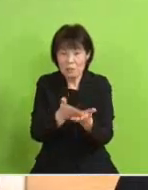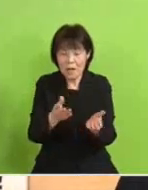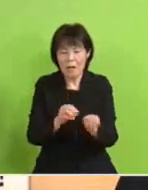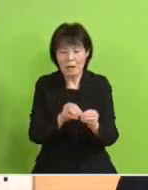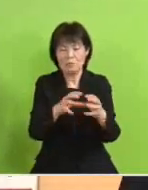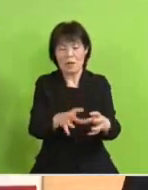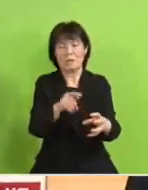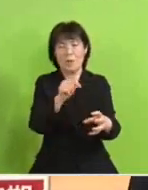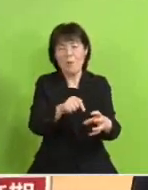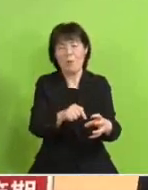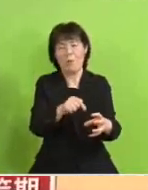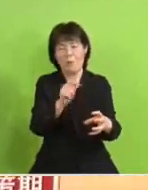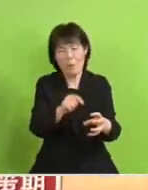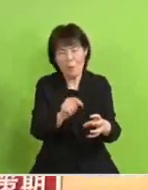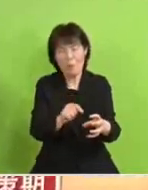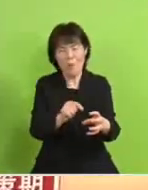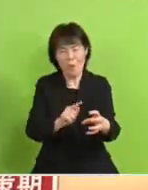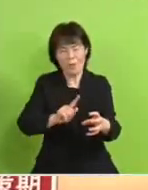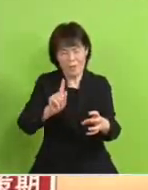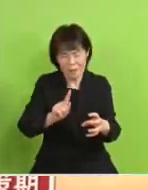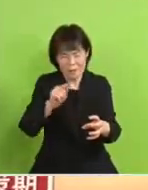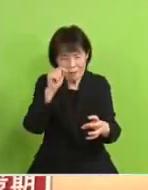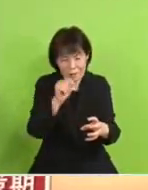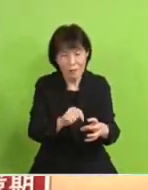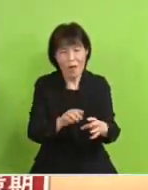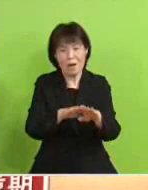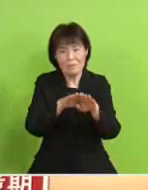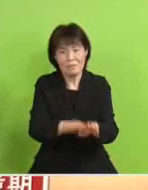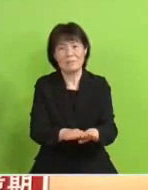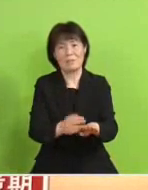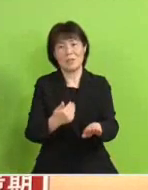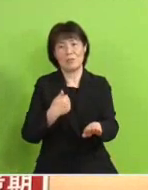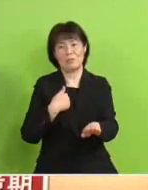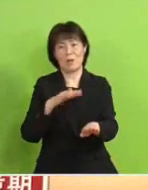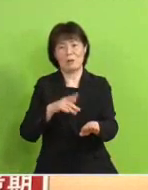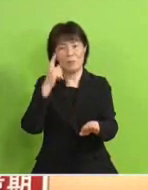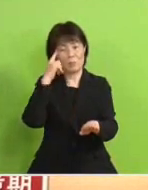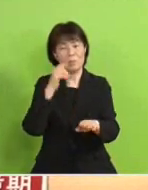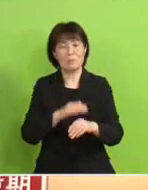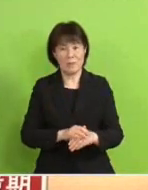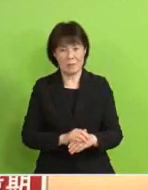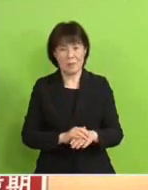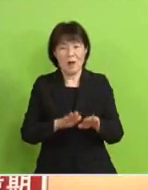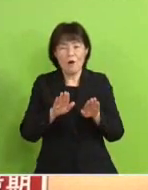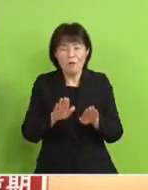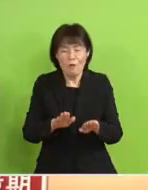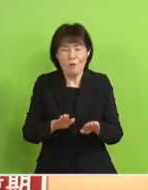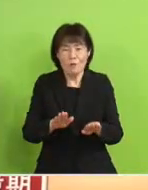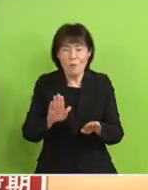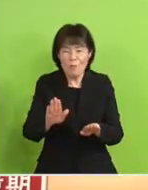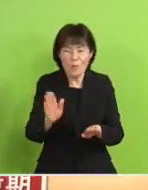ラスター。だからここは何とかしてでも抑えなきゃいけないと思いますので、もう